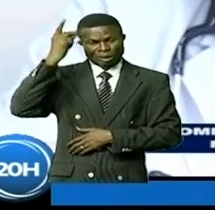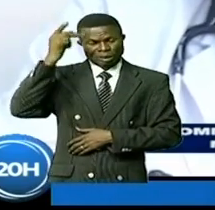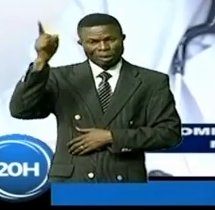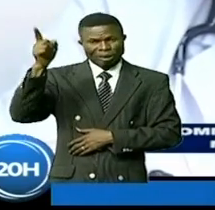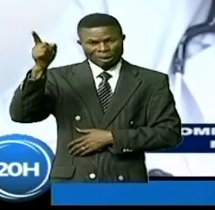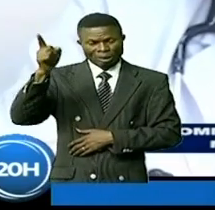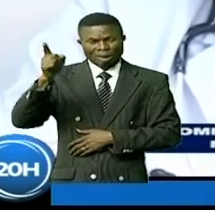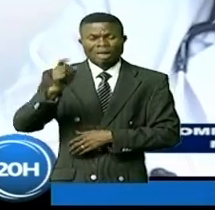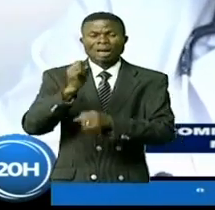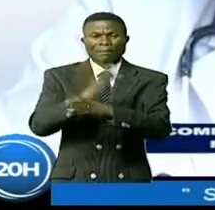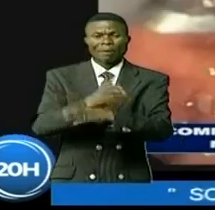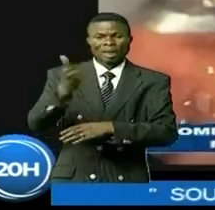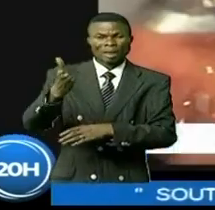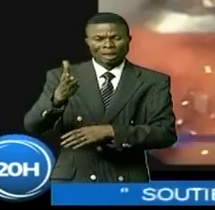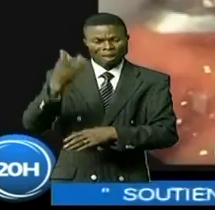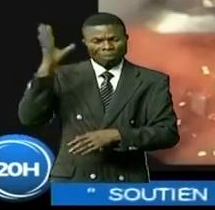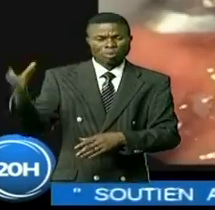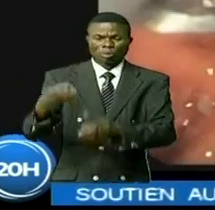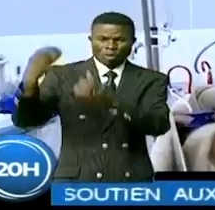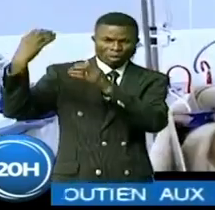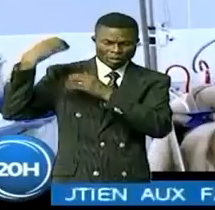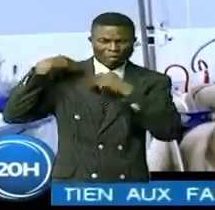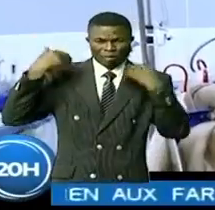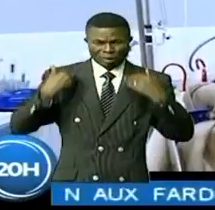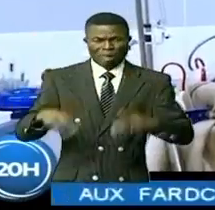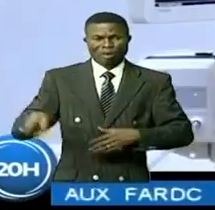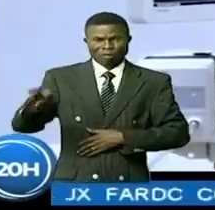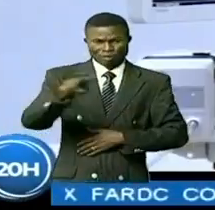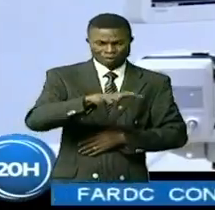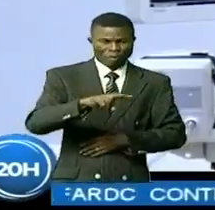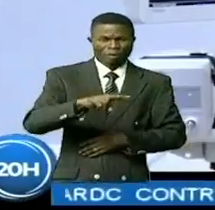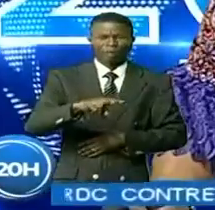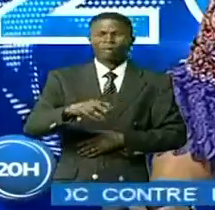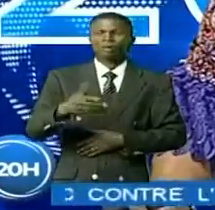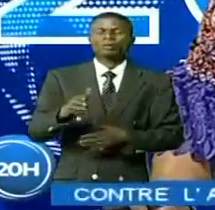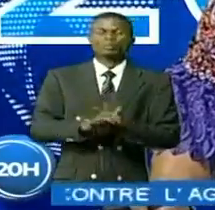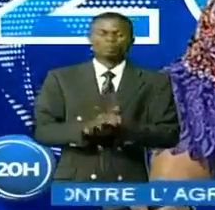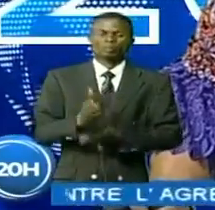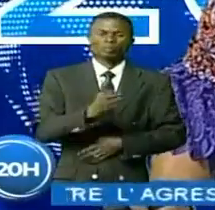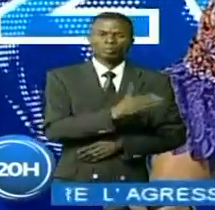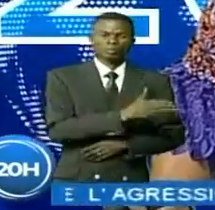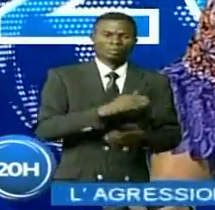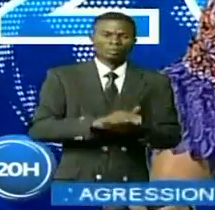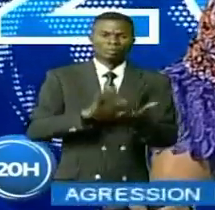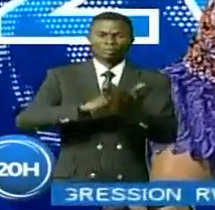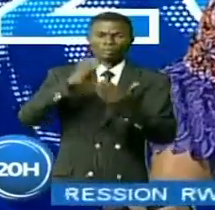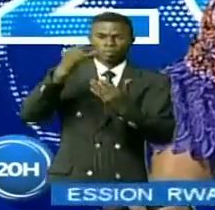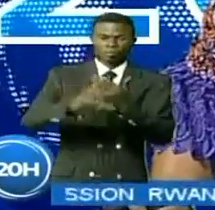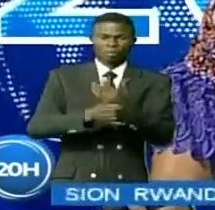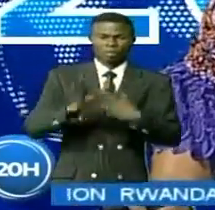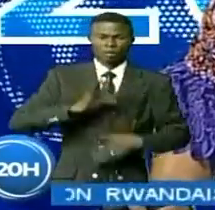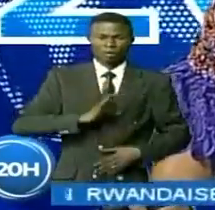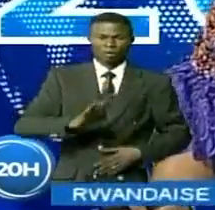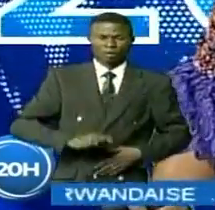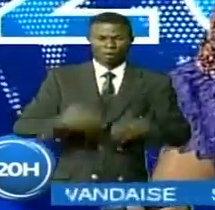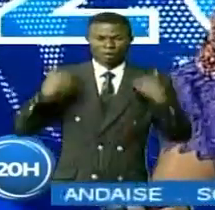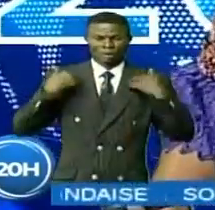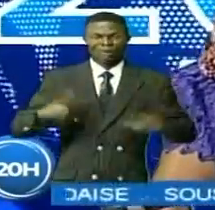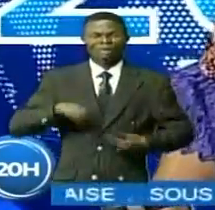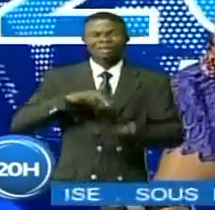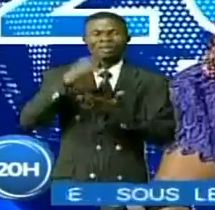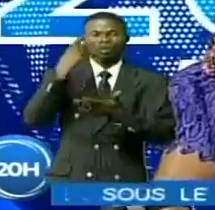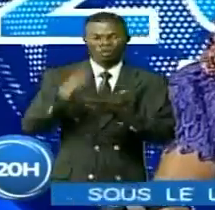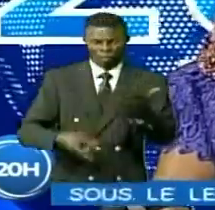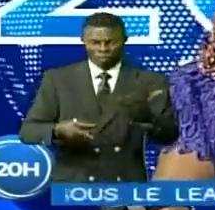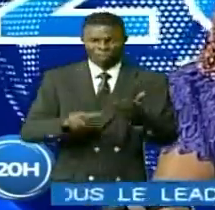est mieux placé pour une prise en charge sanitaire dans les normes. Projet Fatus Santé, qu'est-ce que c'est, qui en